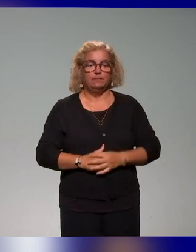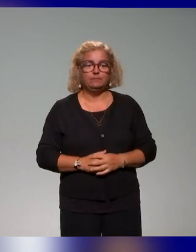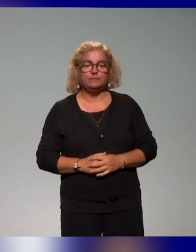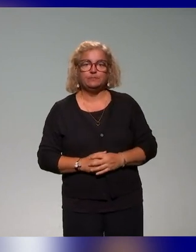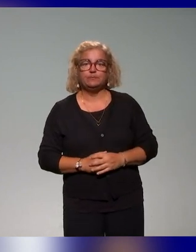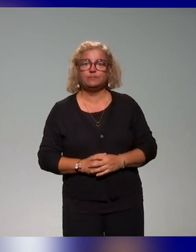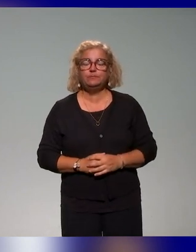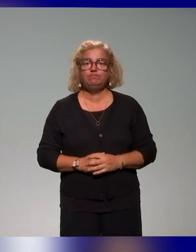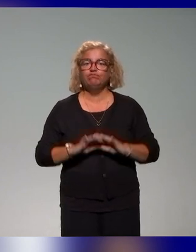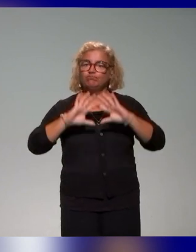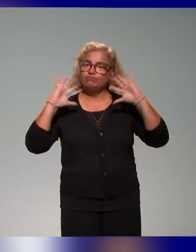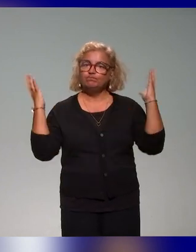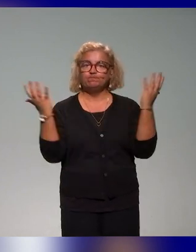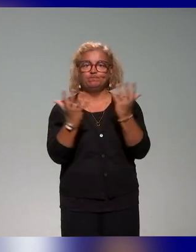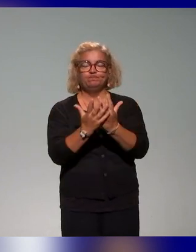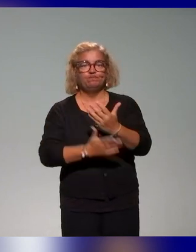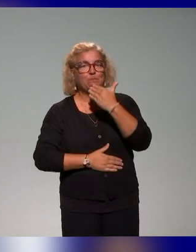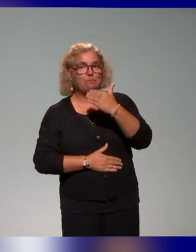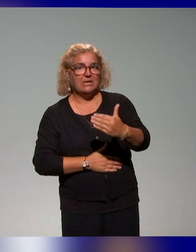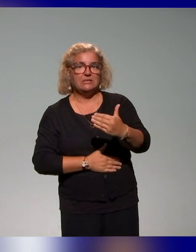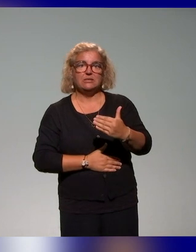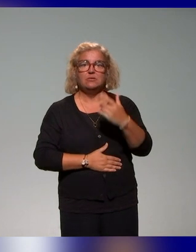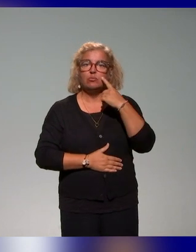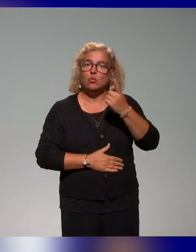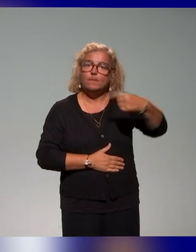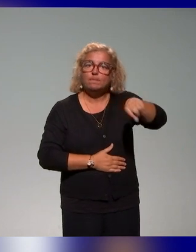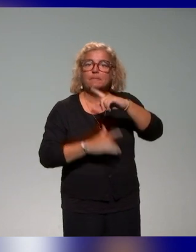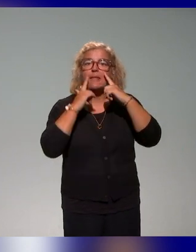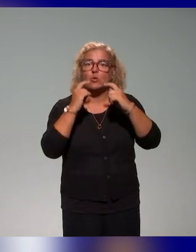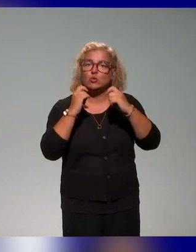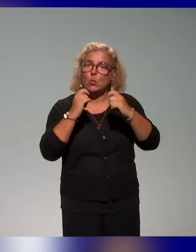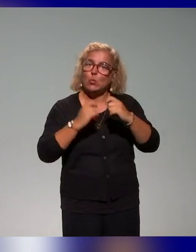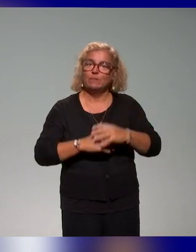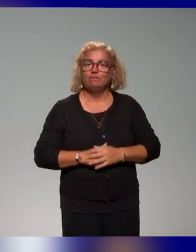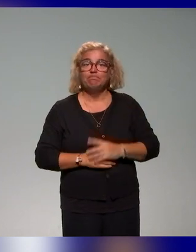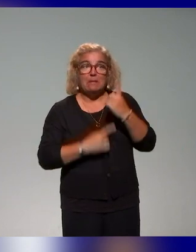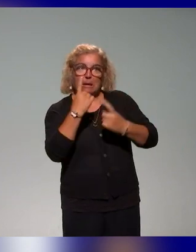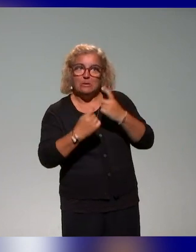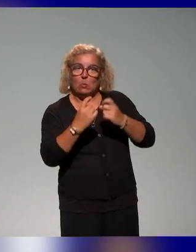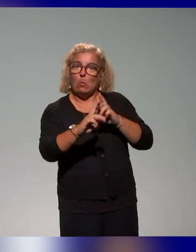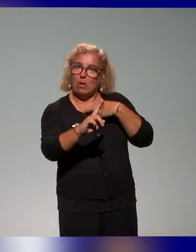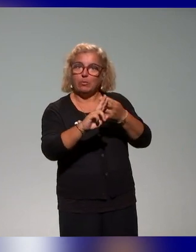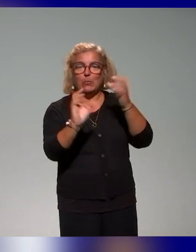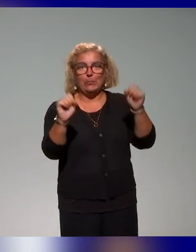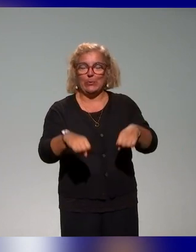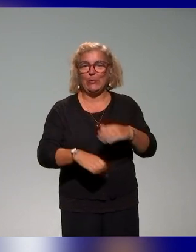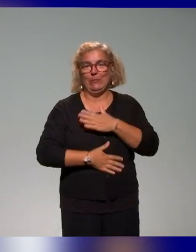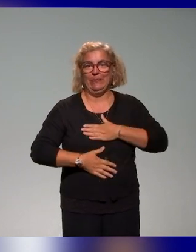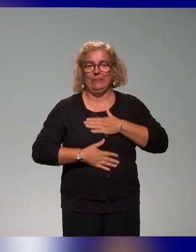tour. Je vous remercie pour votre attention et j'attendrai vos questions avec